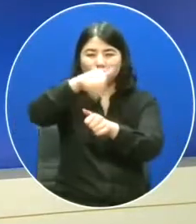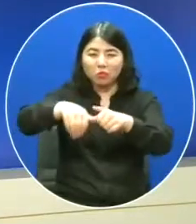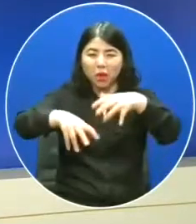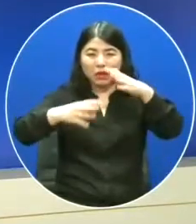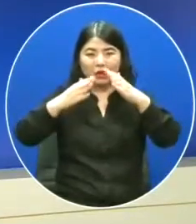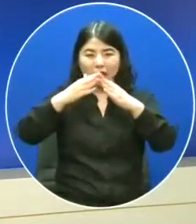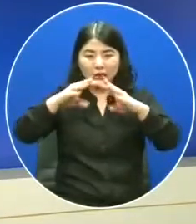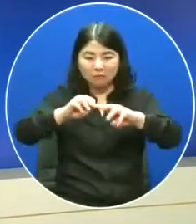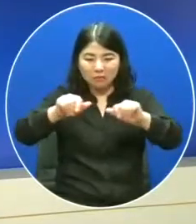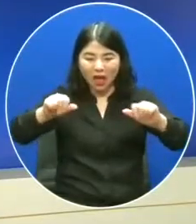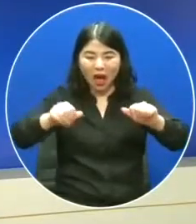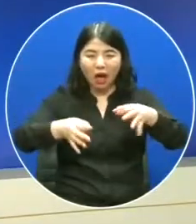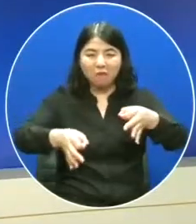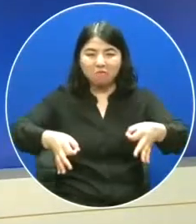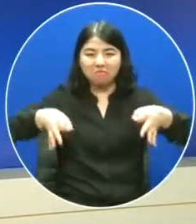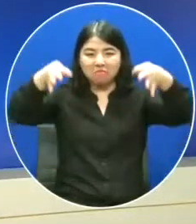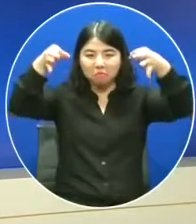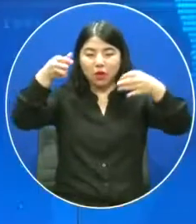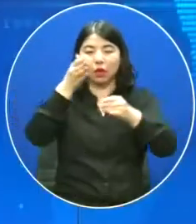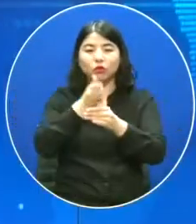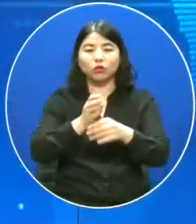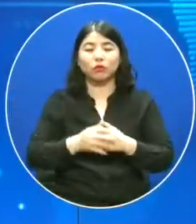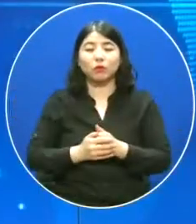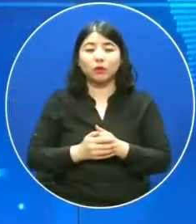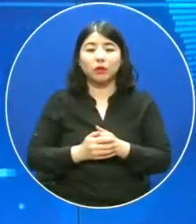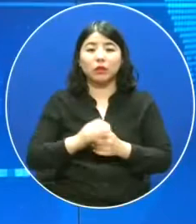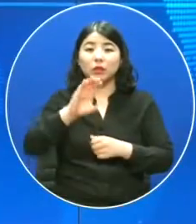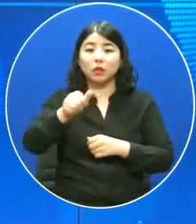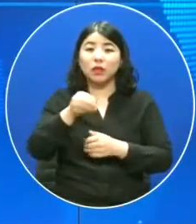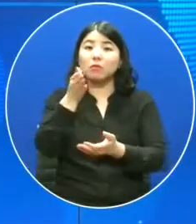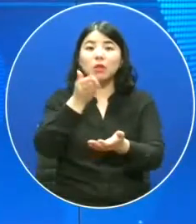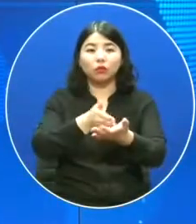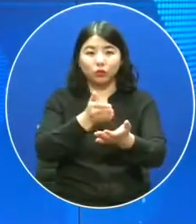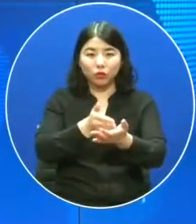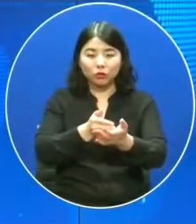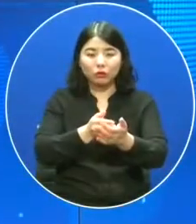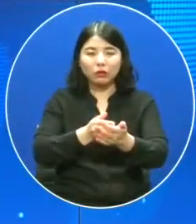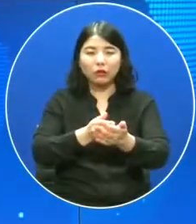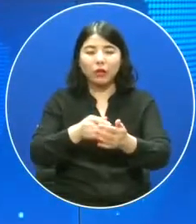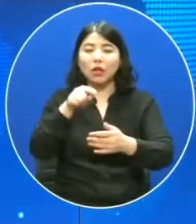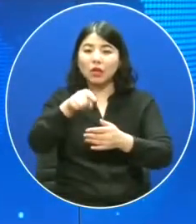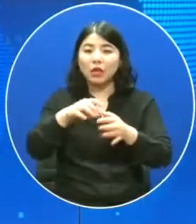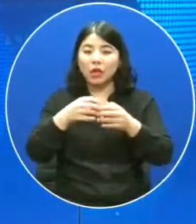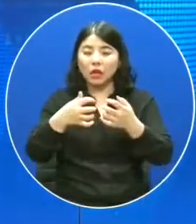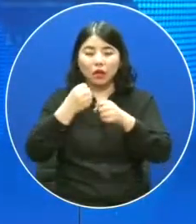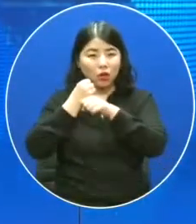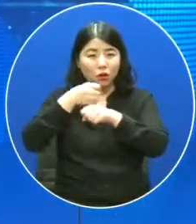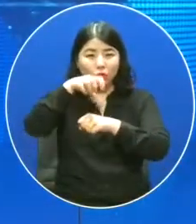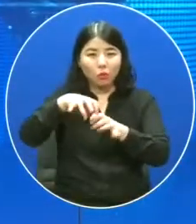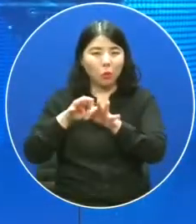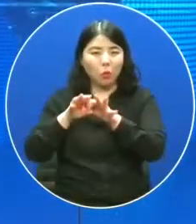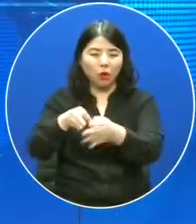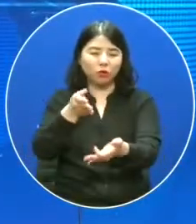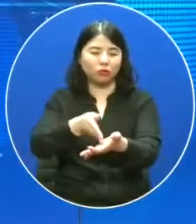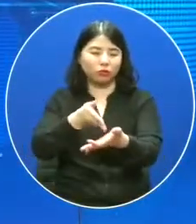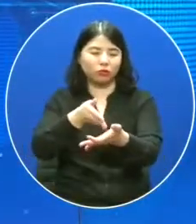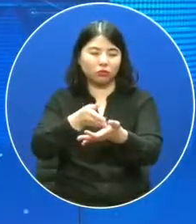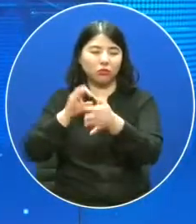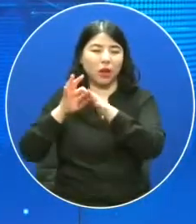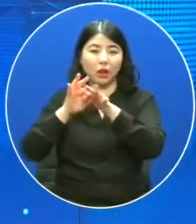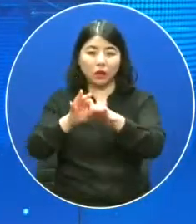부동산 가격이 들썩이고 있습니다. CJB 뉴스에서도 방사광 가속기 관련 보도가